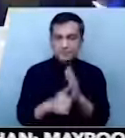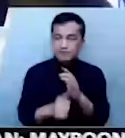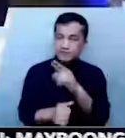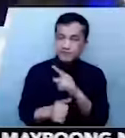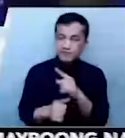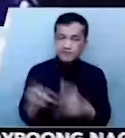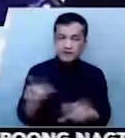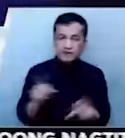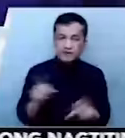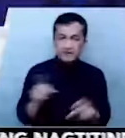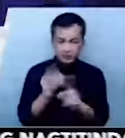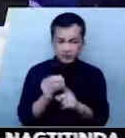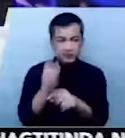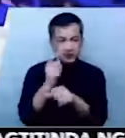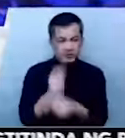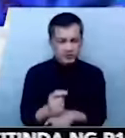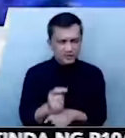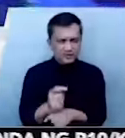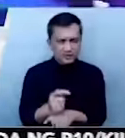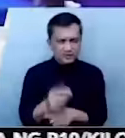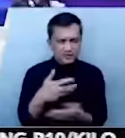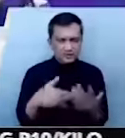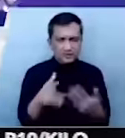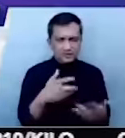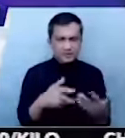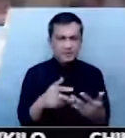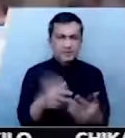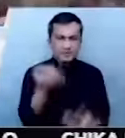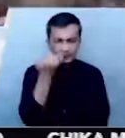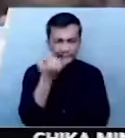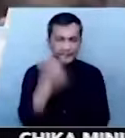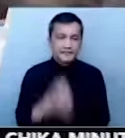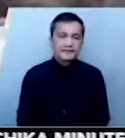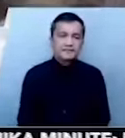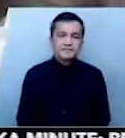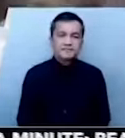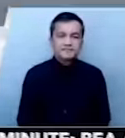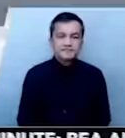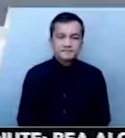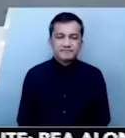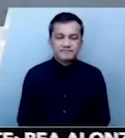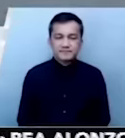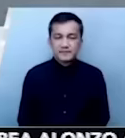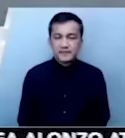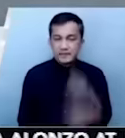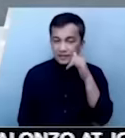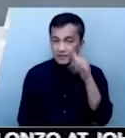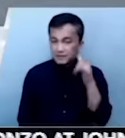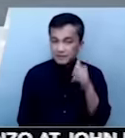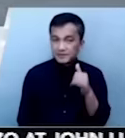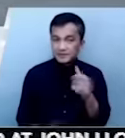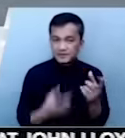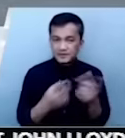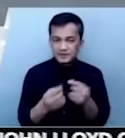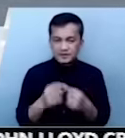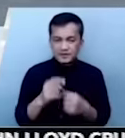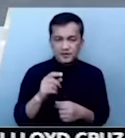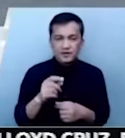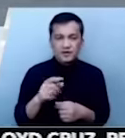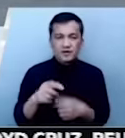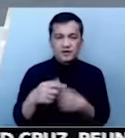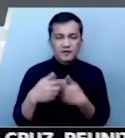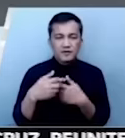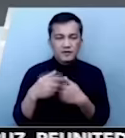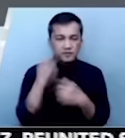kultura, tradisyon at pamumuhay ng mga Ilonggo. Kahapon naman, isinagawa ang fluvial procession sa